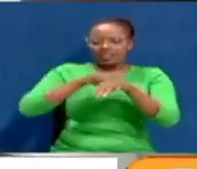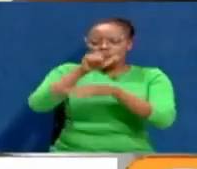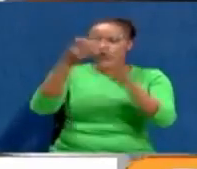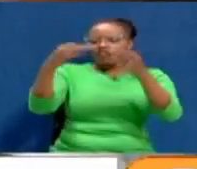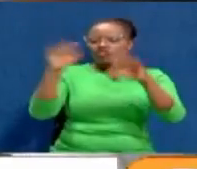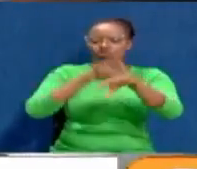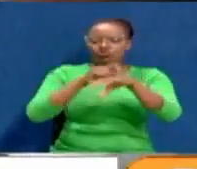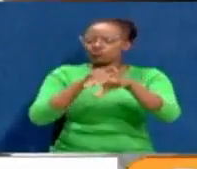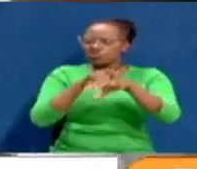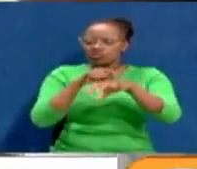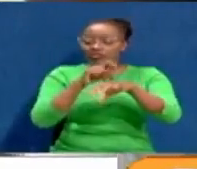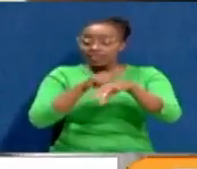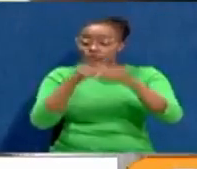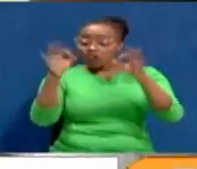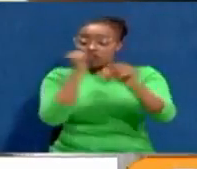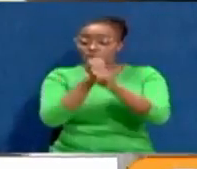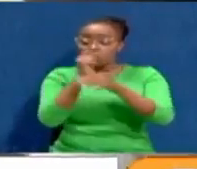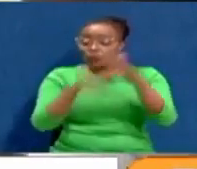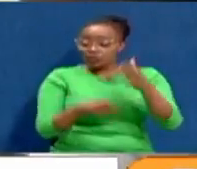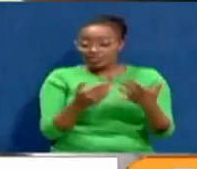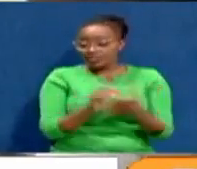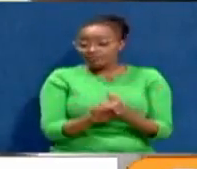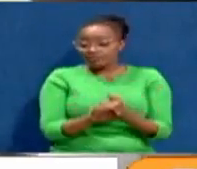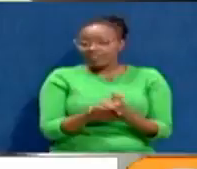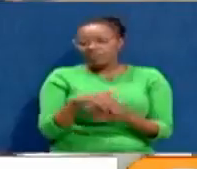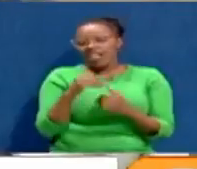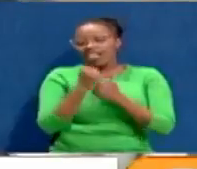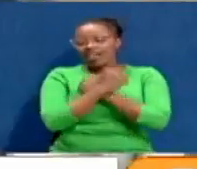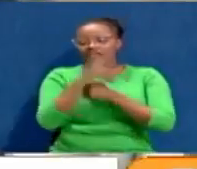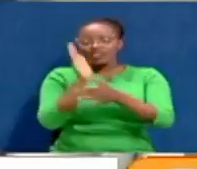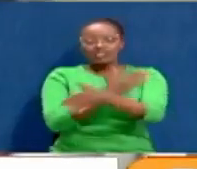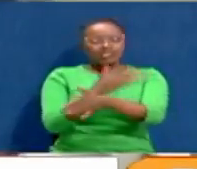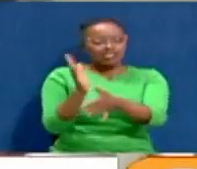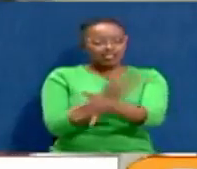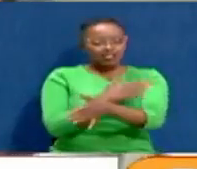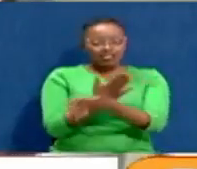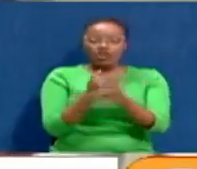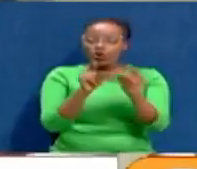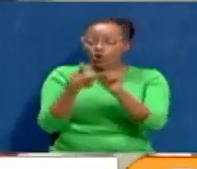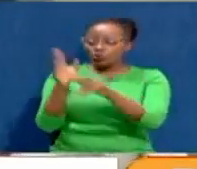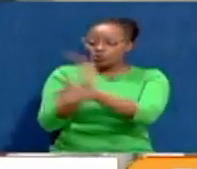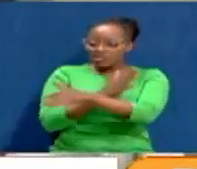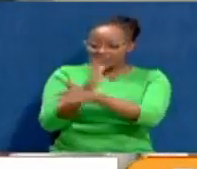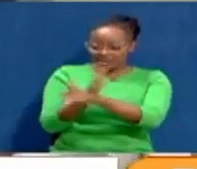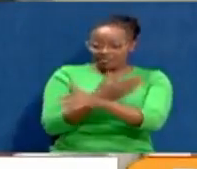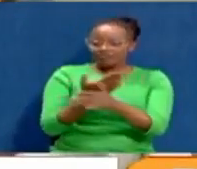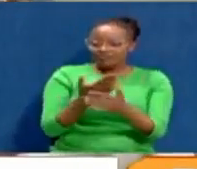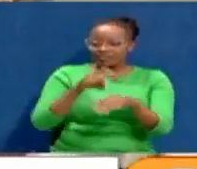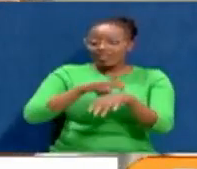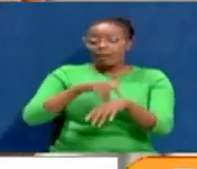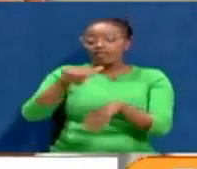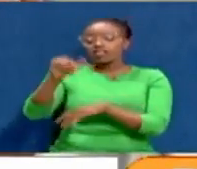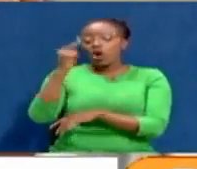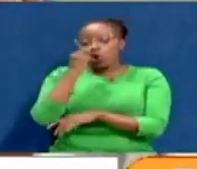ziada? Kwa muda wangu wa ziada huwa napenda kuimba. Na kando na kuimba, nikiwa huko